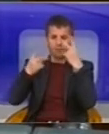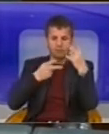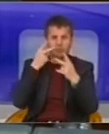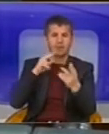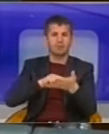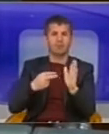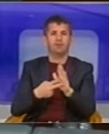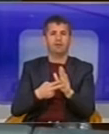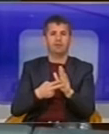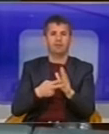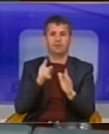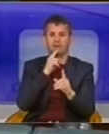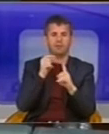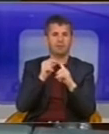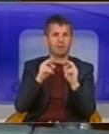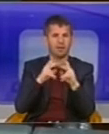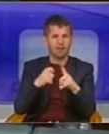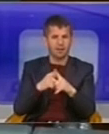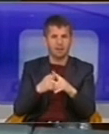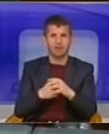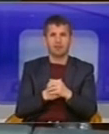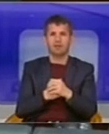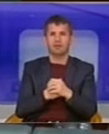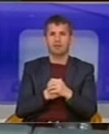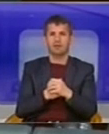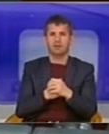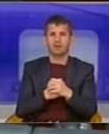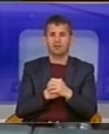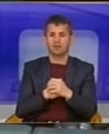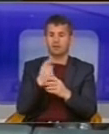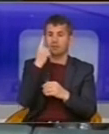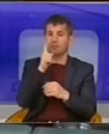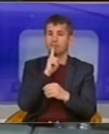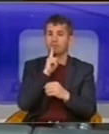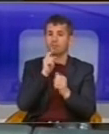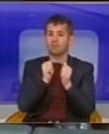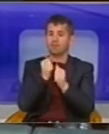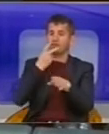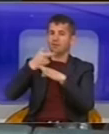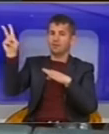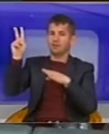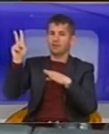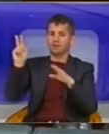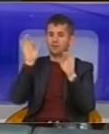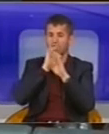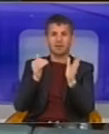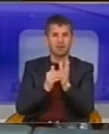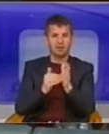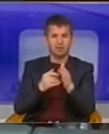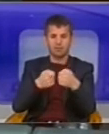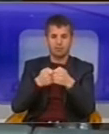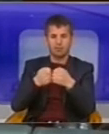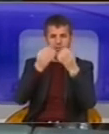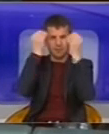e personave me nevoja të veçantë, kurse bashkëtetarët tonë në diasporë që ka nevoja për organizimin e